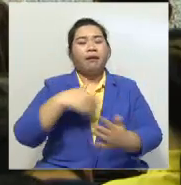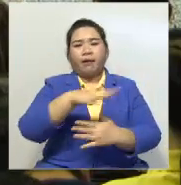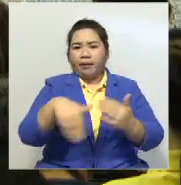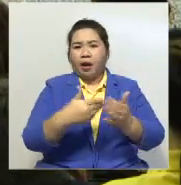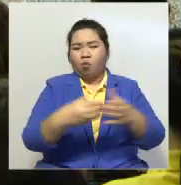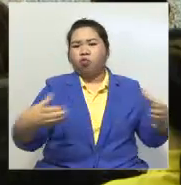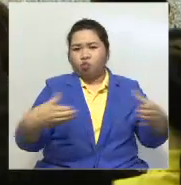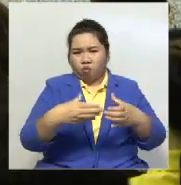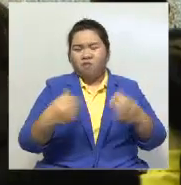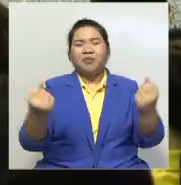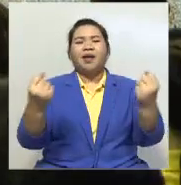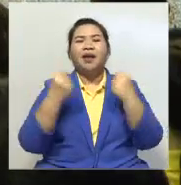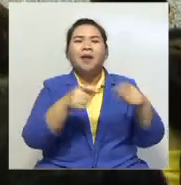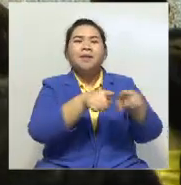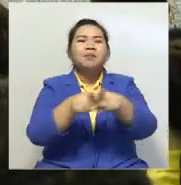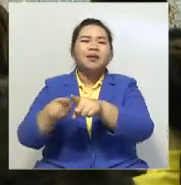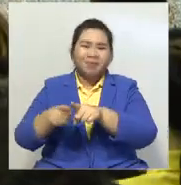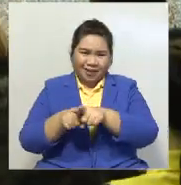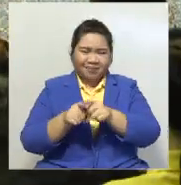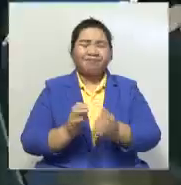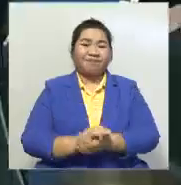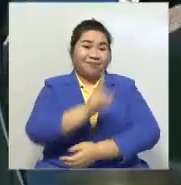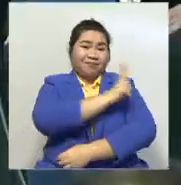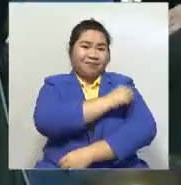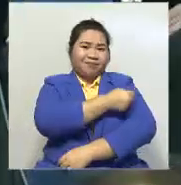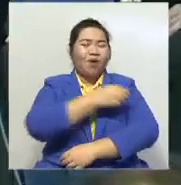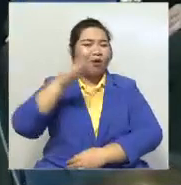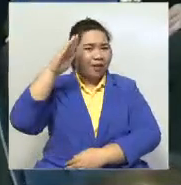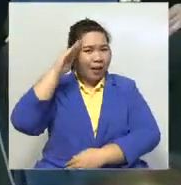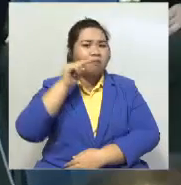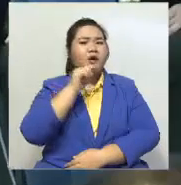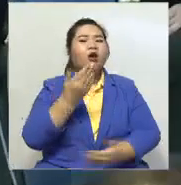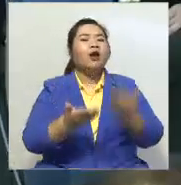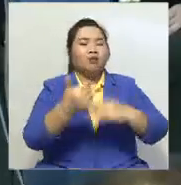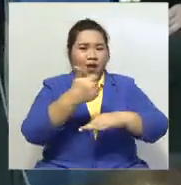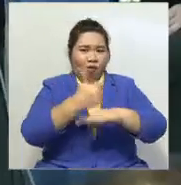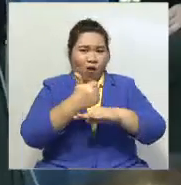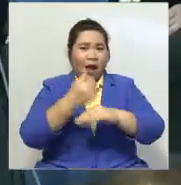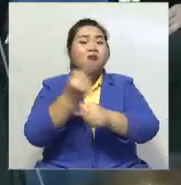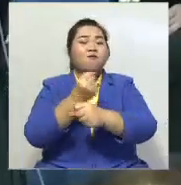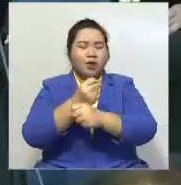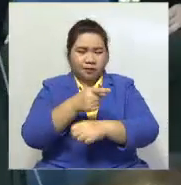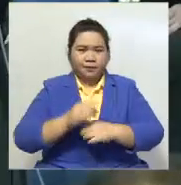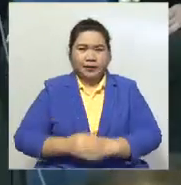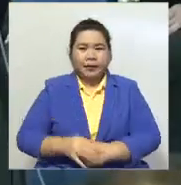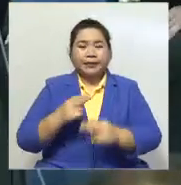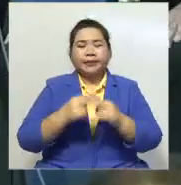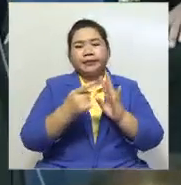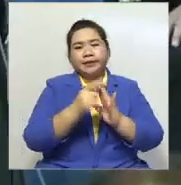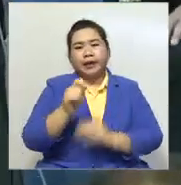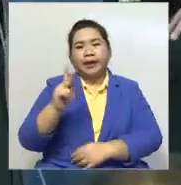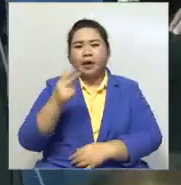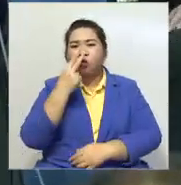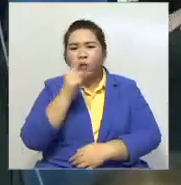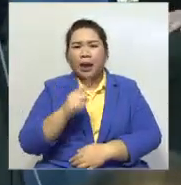ทุกคนเนี่ยมีความแข็งแรงใกล้เคียงกันหมดโดยหมอภาคก็ให้โค้ชเอกเป็นคนตัดสินใจซึ่งโค้ชเอกนะครับก็เลือกจาก